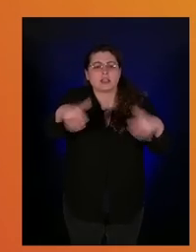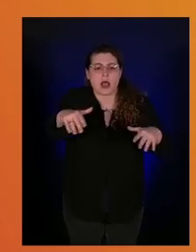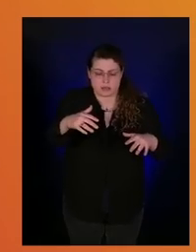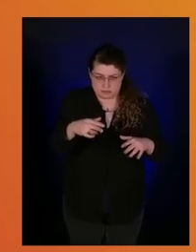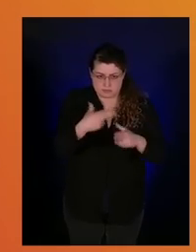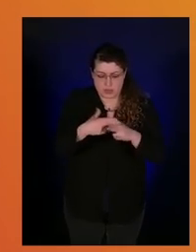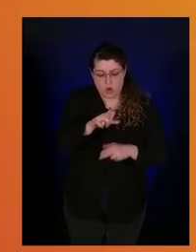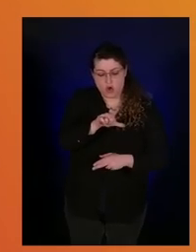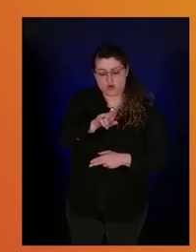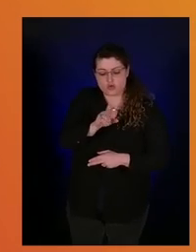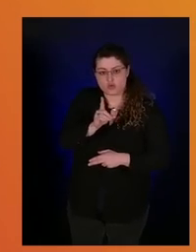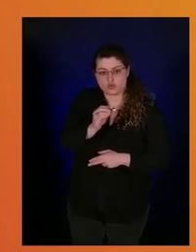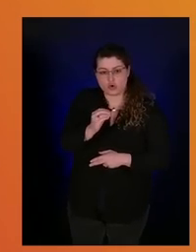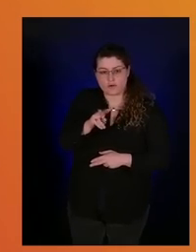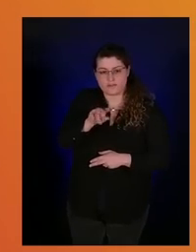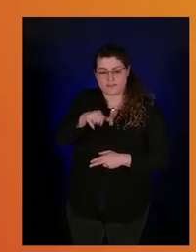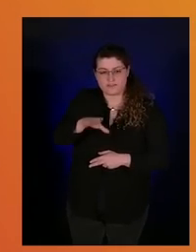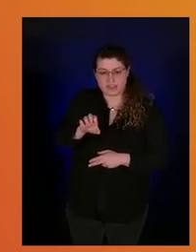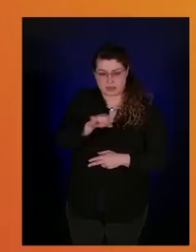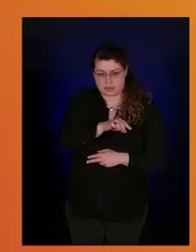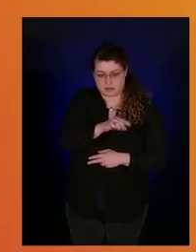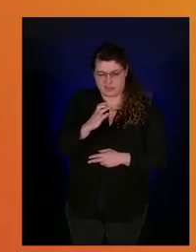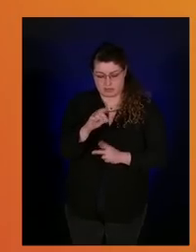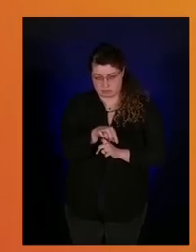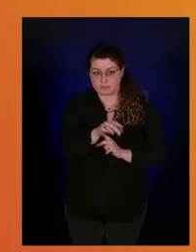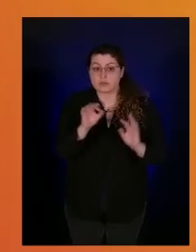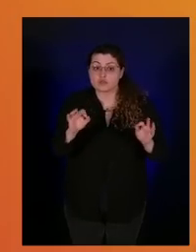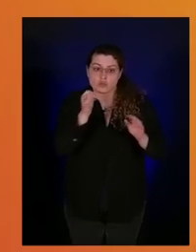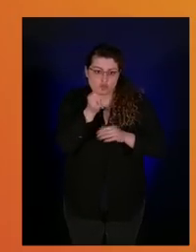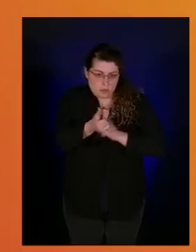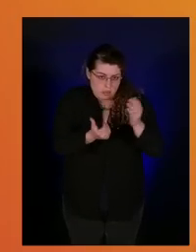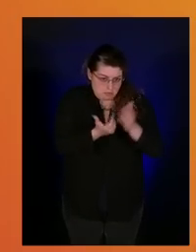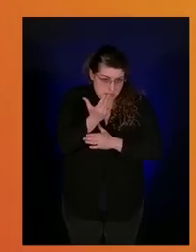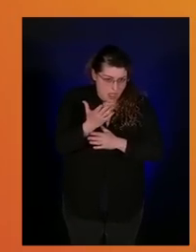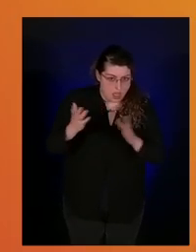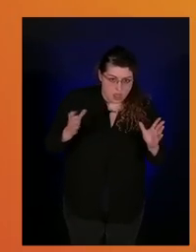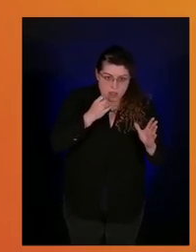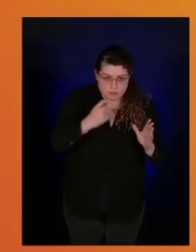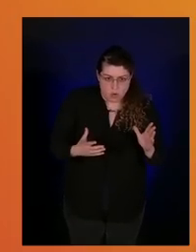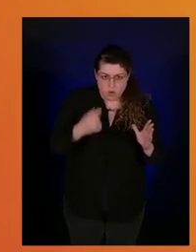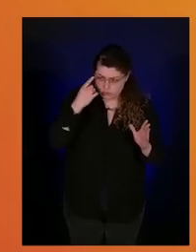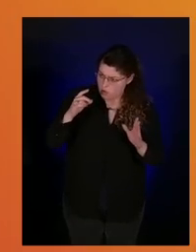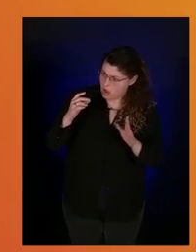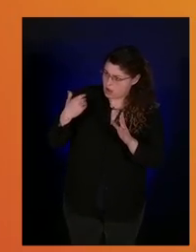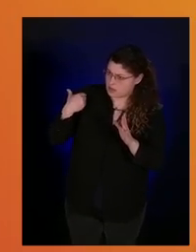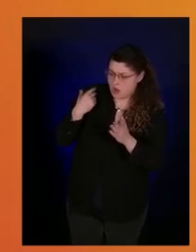Ludovic. Donc voilà, c'est demain matin que ça sera réglé. Et je crois que vous avez fait passer un message assez clair